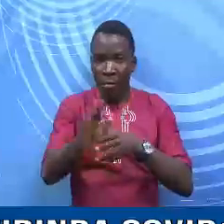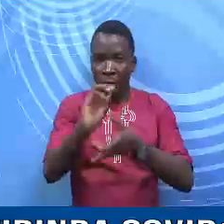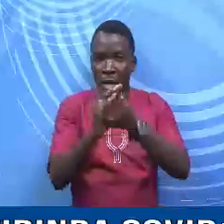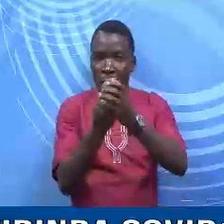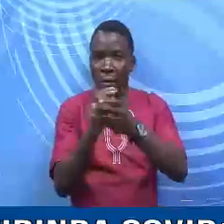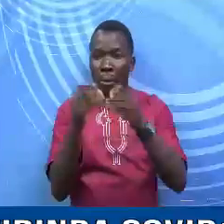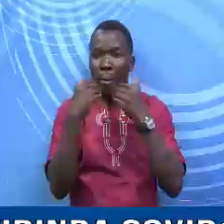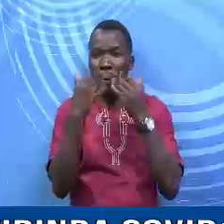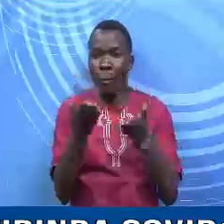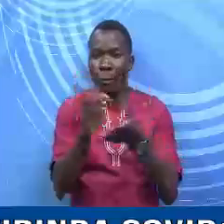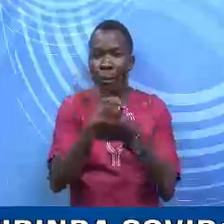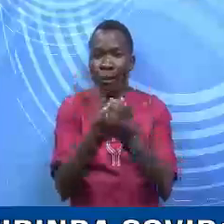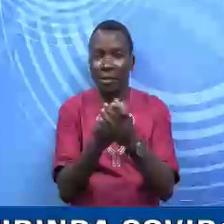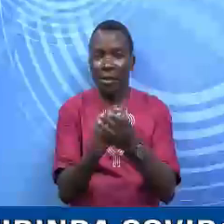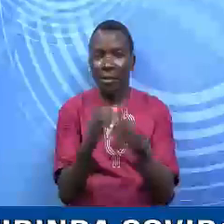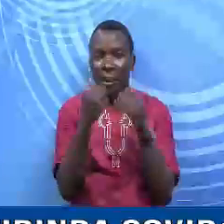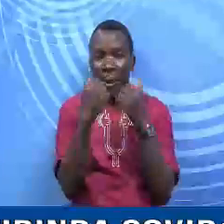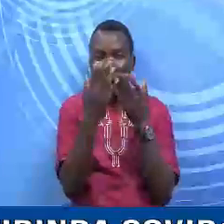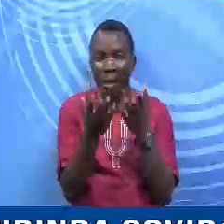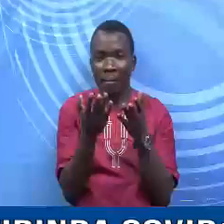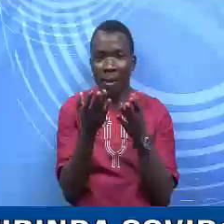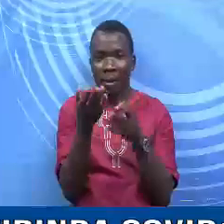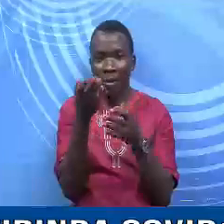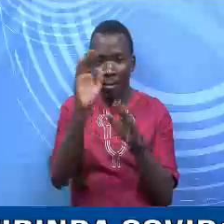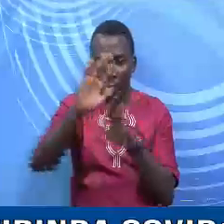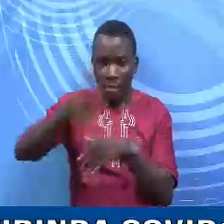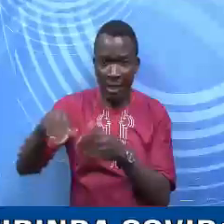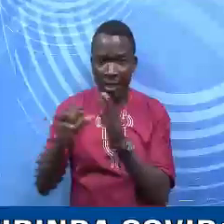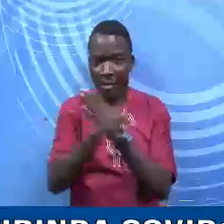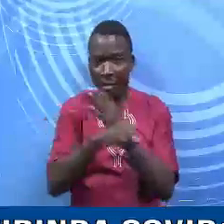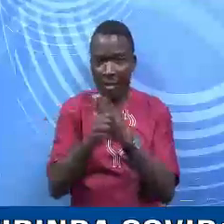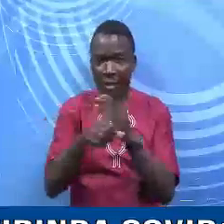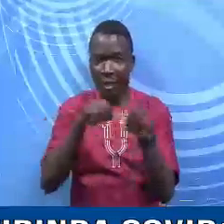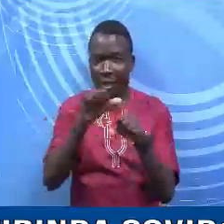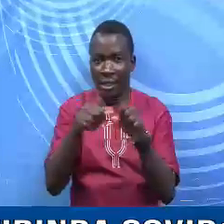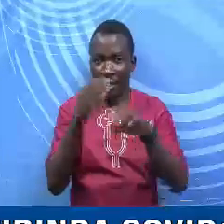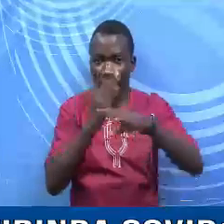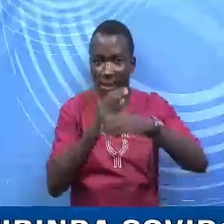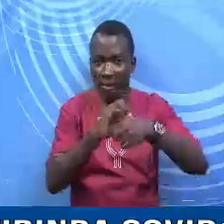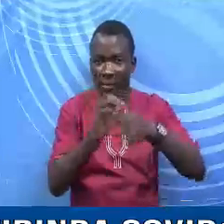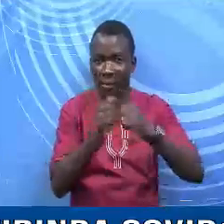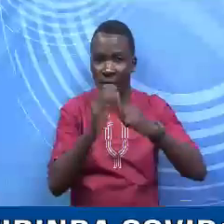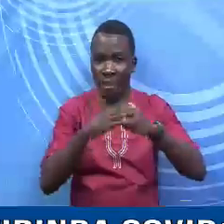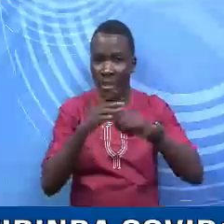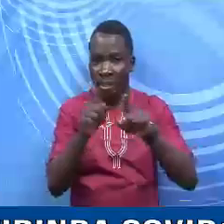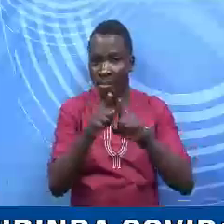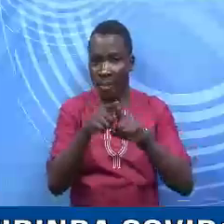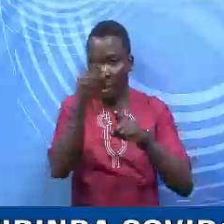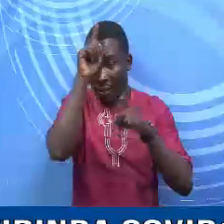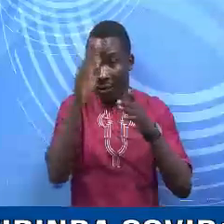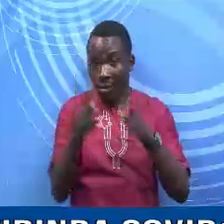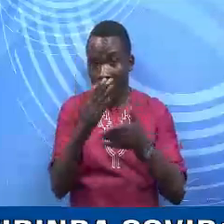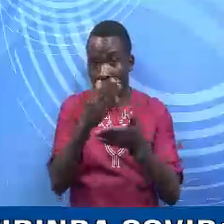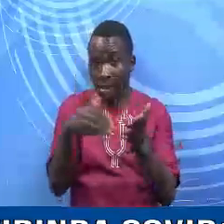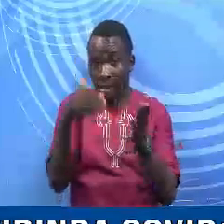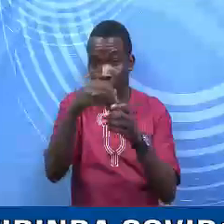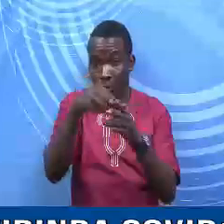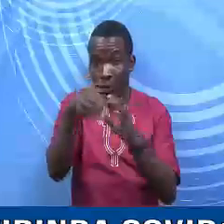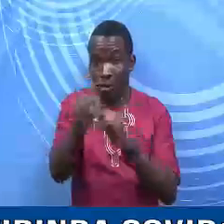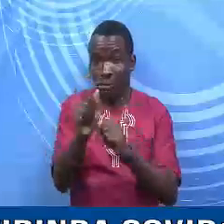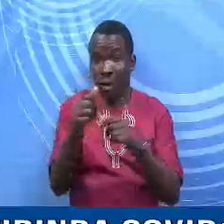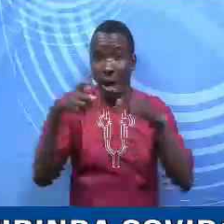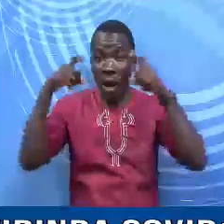Usibye kuba kuri uyu murenge ikijyanye n'ubwirinzi bw'icyorezo cya COVID-19 ari umugani, n'abaturage batuye muri uyu murenge bamwe muri bo